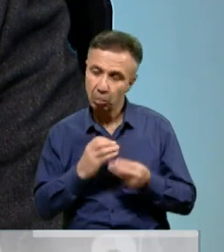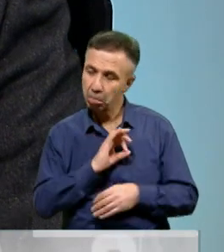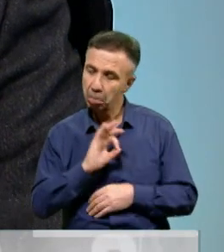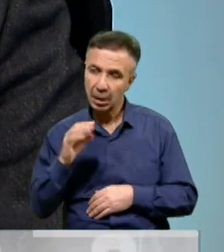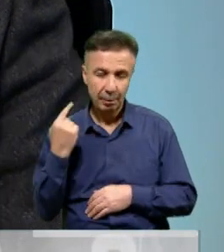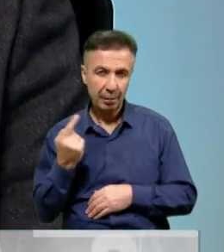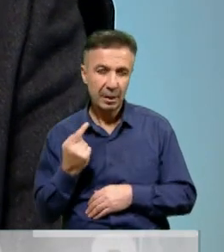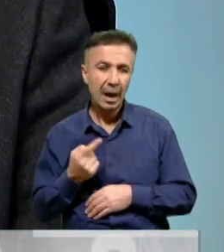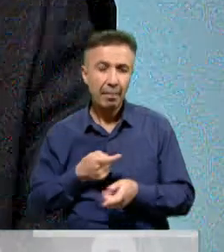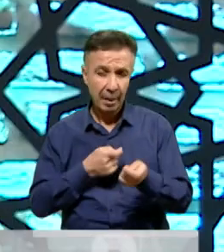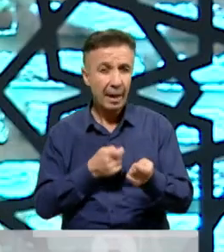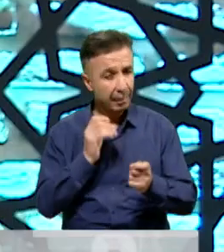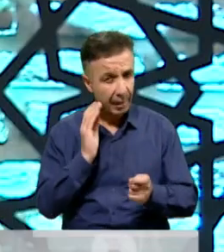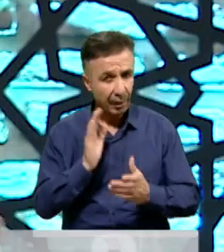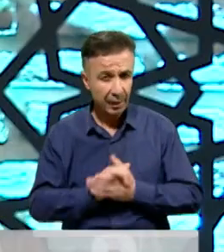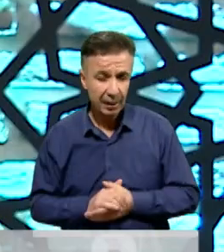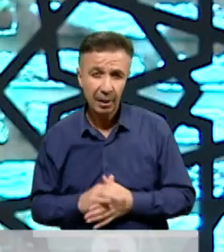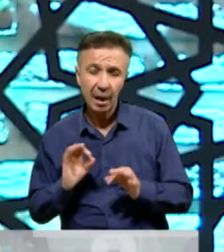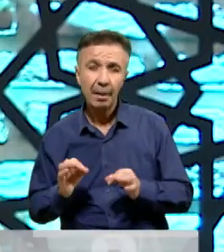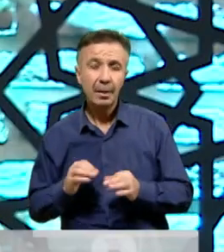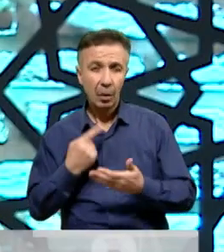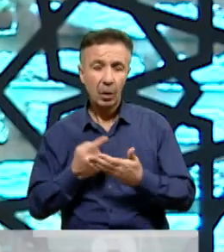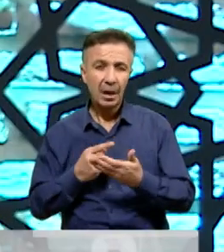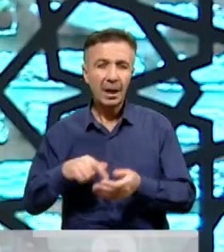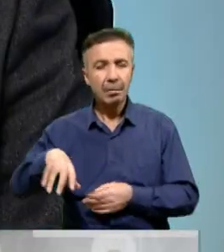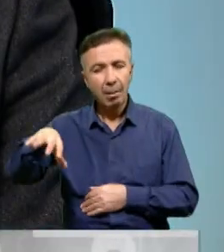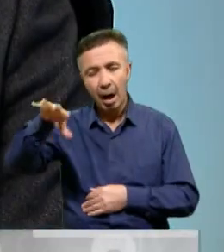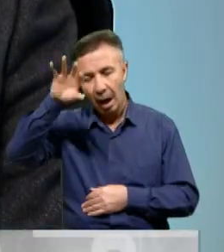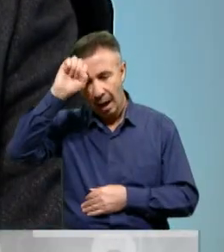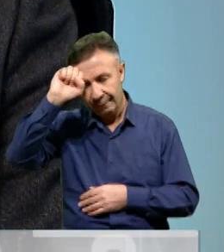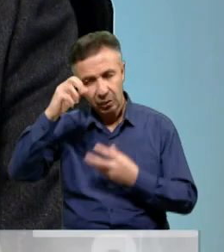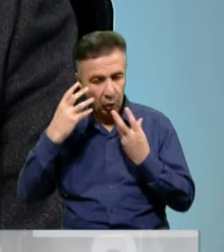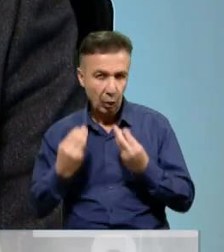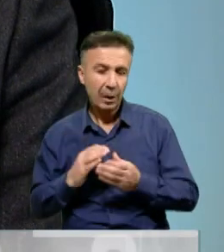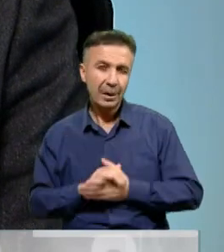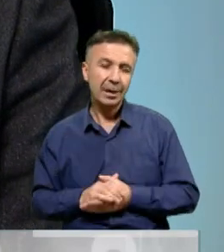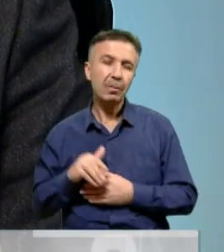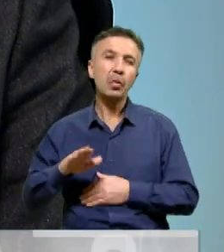hem eğitim hayatları aksamıyor hem de hafızlıklarını ikmal aynen ediyorlar. Aynen buyurduğunuz gibi ve bu çocuklar